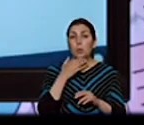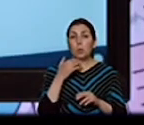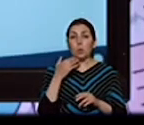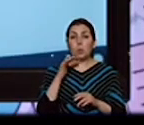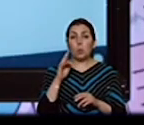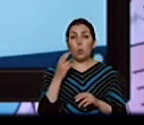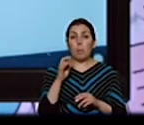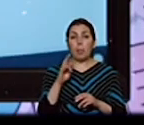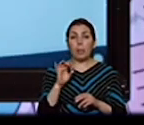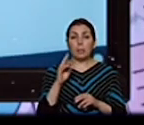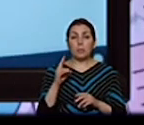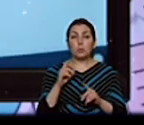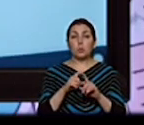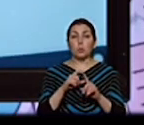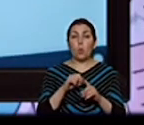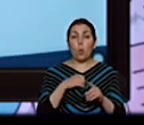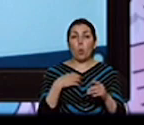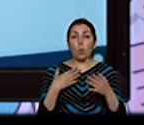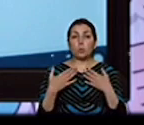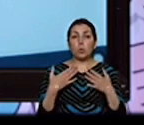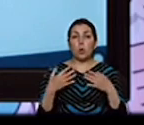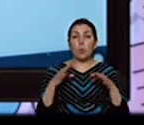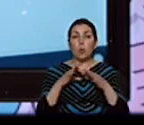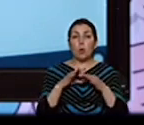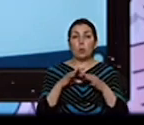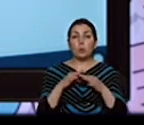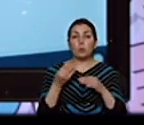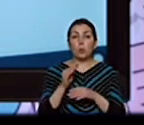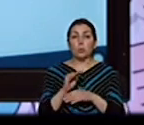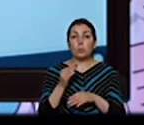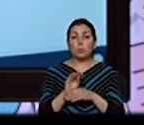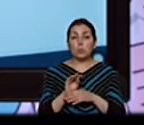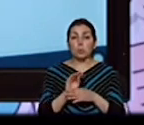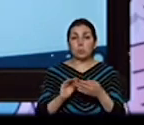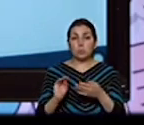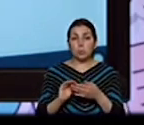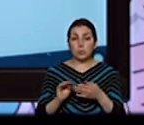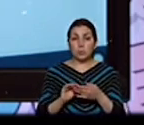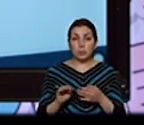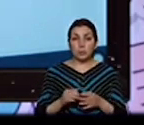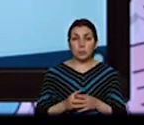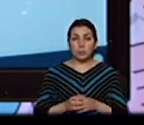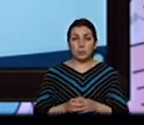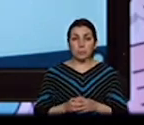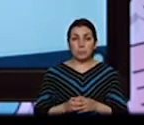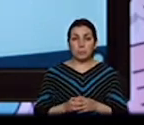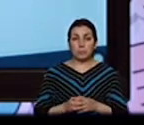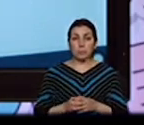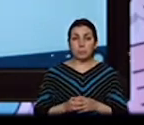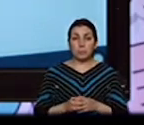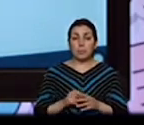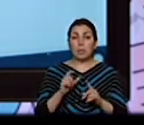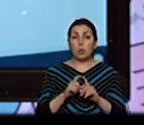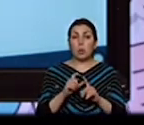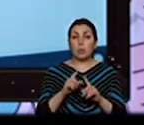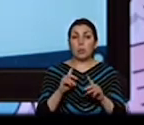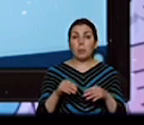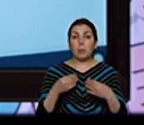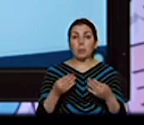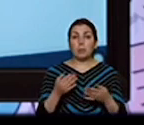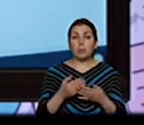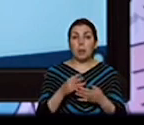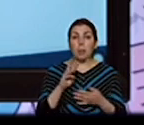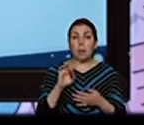ko'plik va so'zlarni o'zaro bog'lovchi qo'shimchalarni qo'shib yozing. Demak, so'zlar